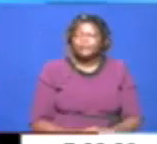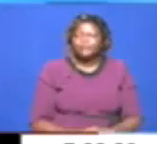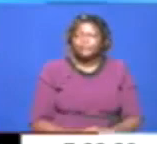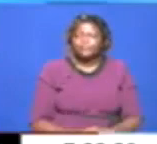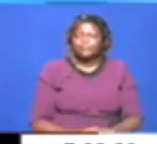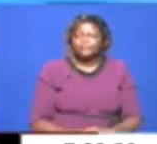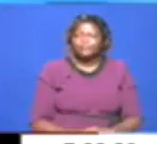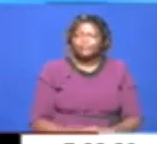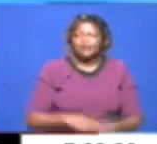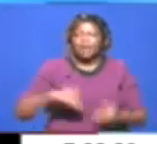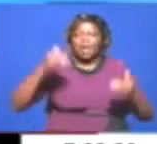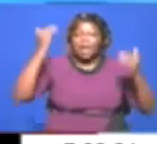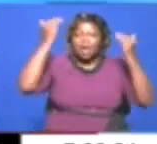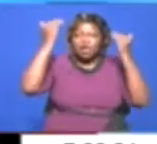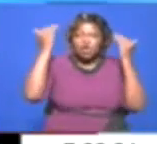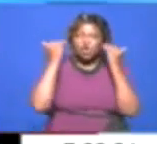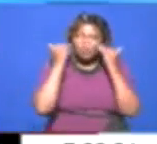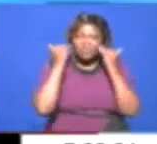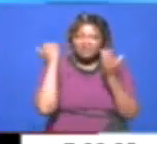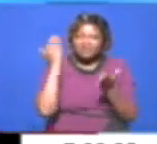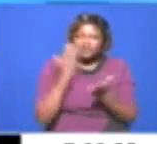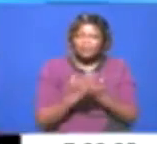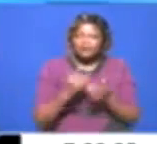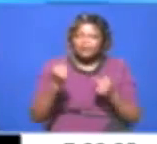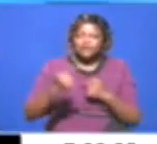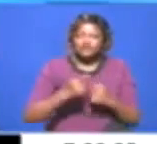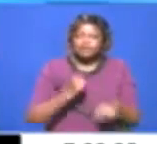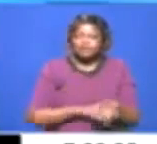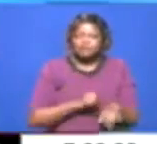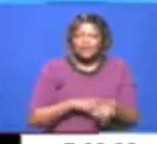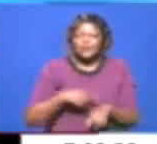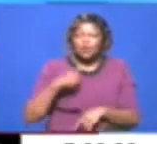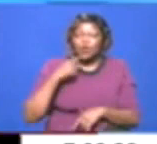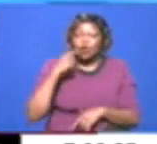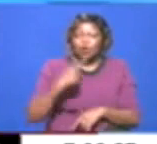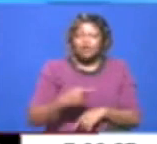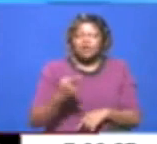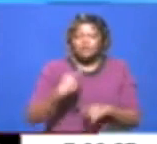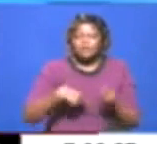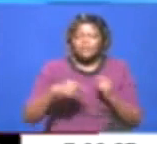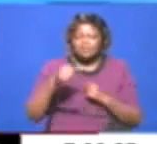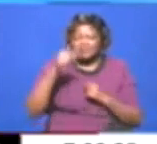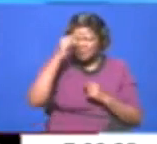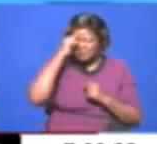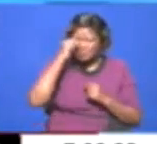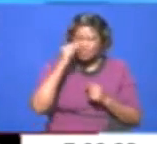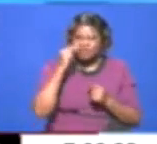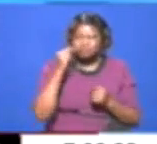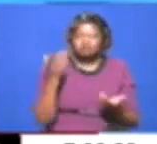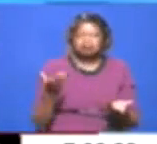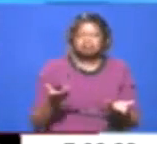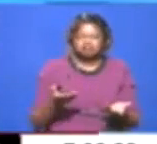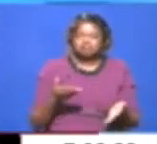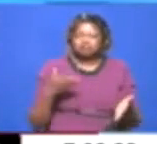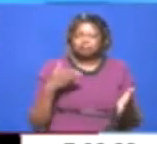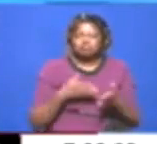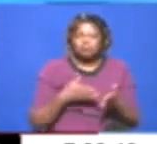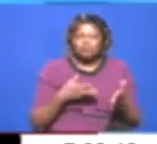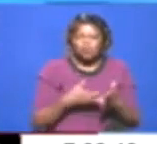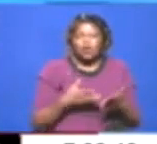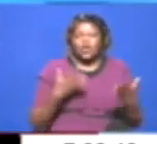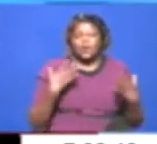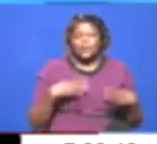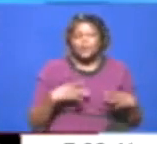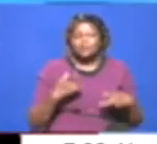Mahakama Kuu imesimamisha kwa muda agizo la serikali la kuwazuia Wakenya ambao hawajachanjwa kikamilifu dhidi ya